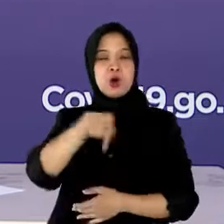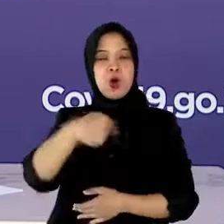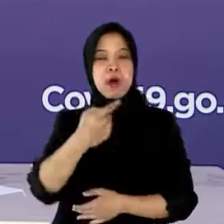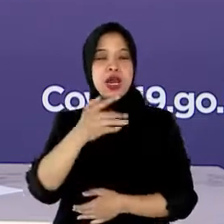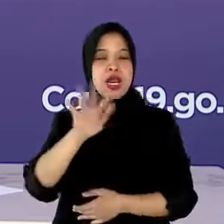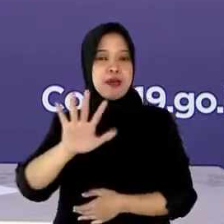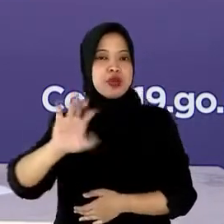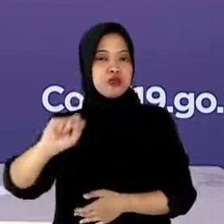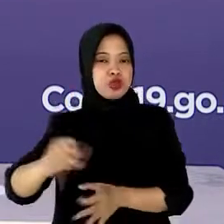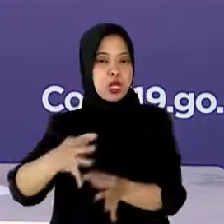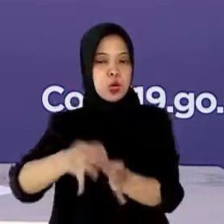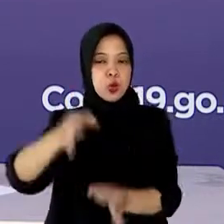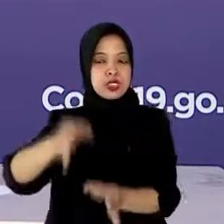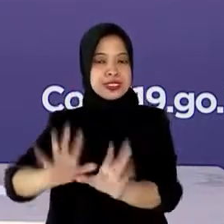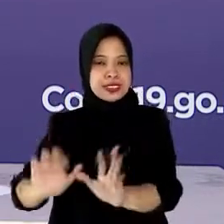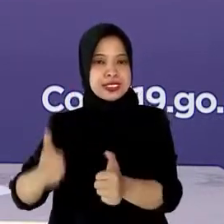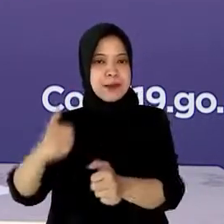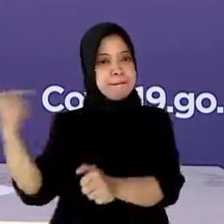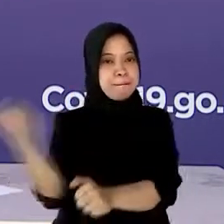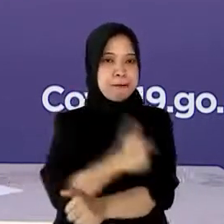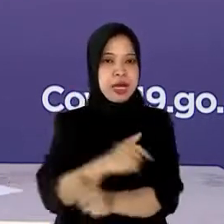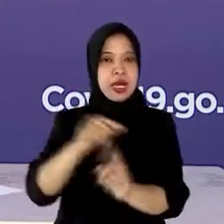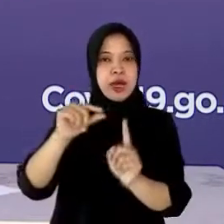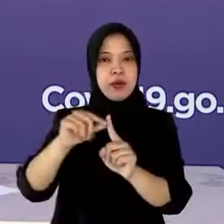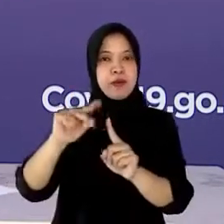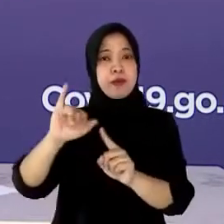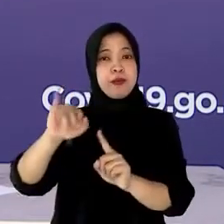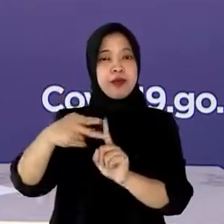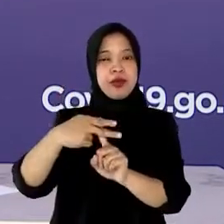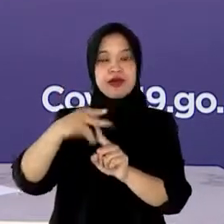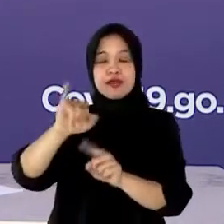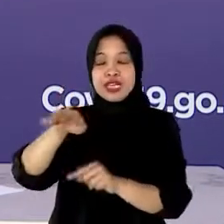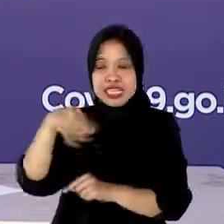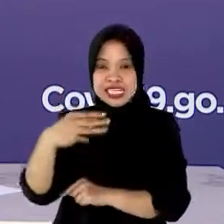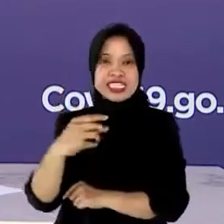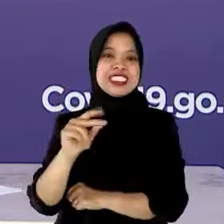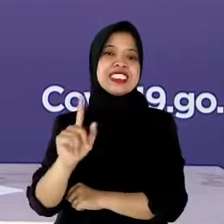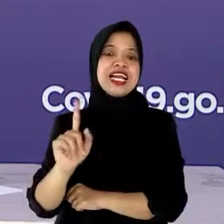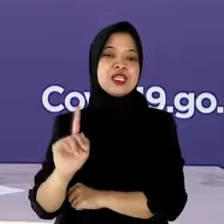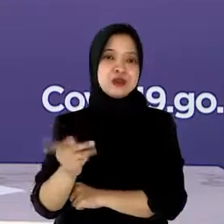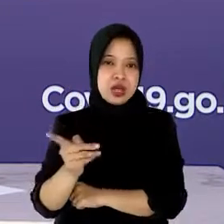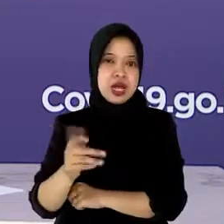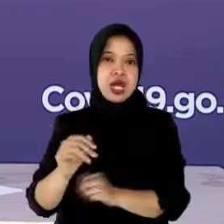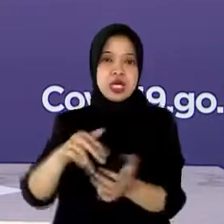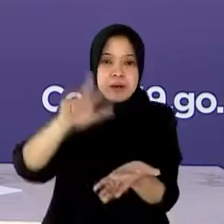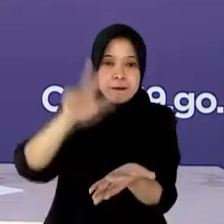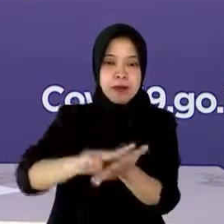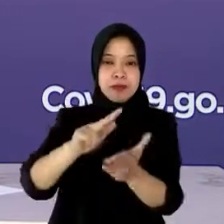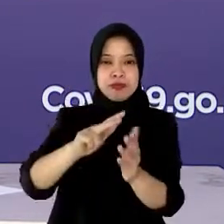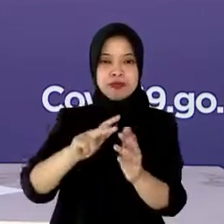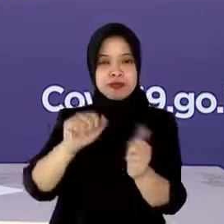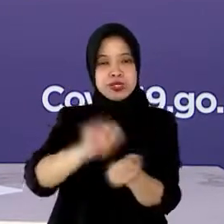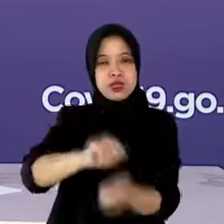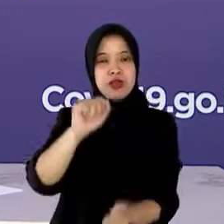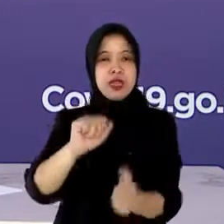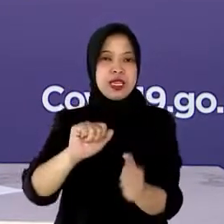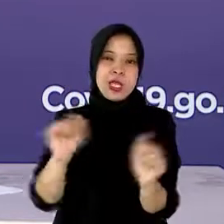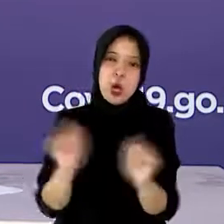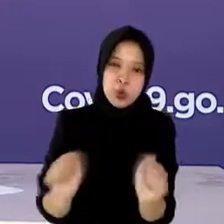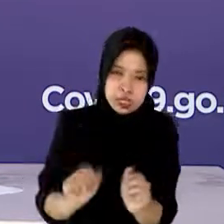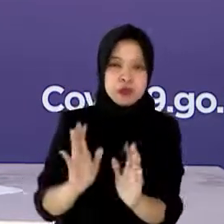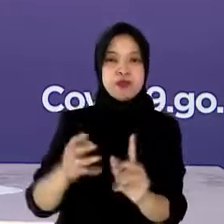setengah juta dosis vaksin jadi faiser vaksin FIZR telah menerima emergency use of attrition